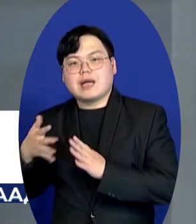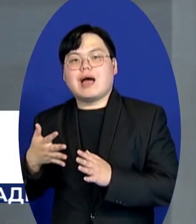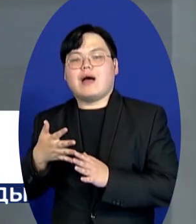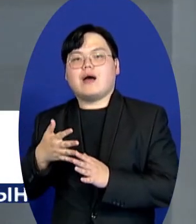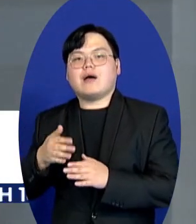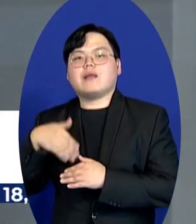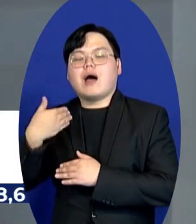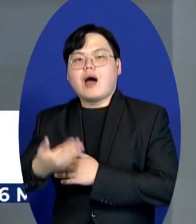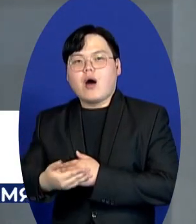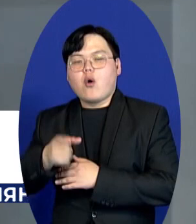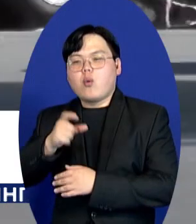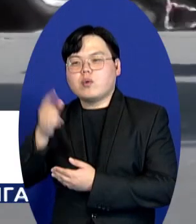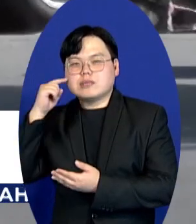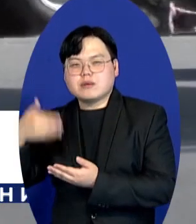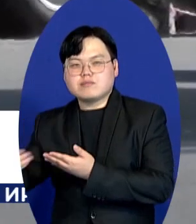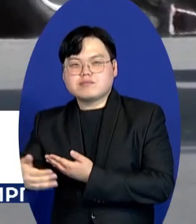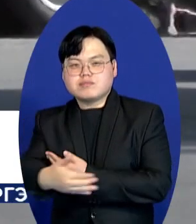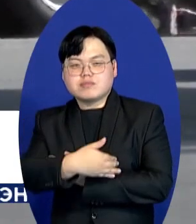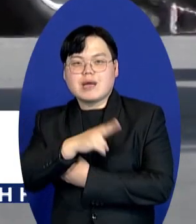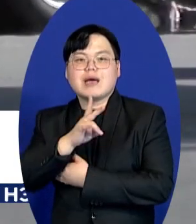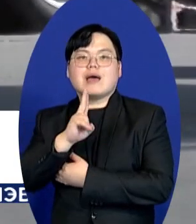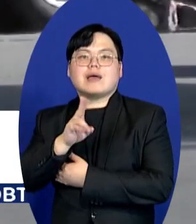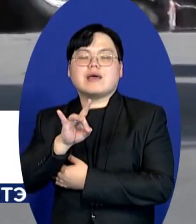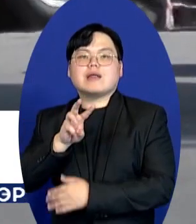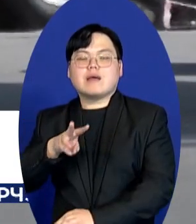бүх нийтийн санал хураалт явуулснаар Кремлийн ард иргэдийн